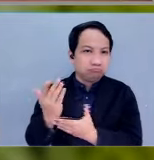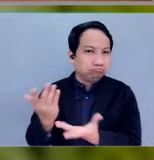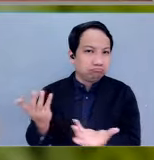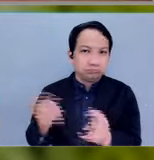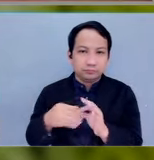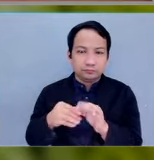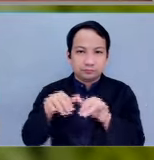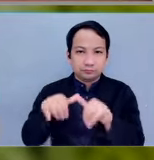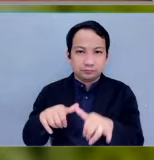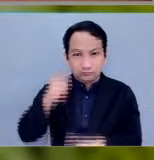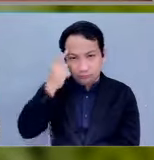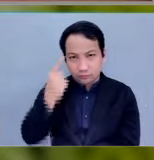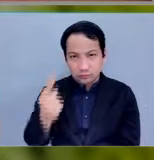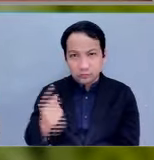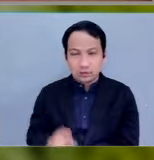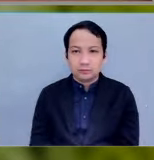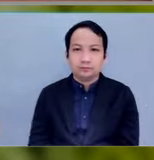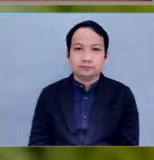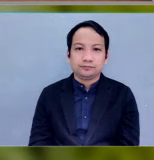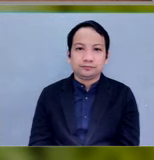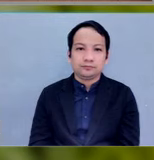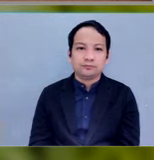alone. Mag-isa na lang sila. No?